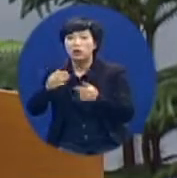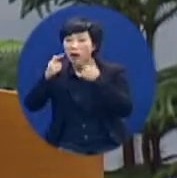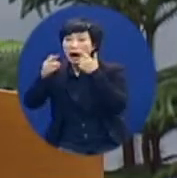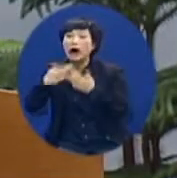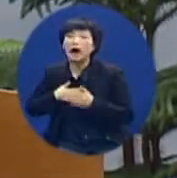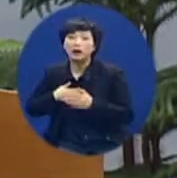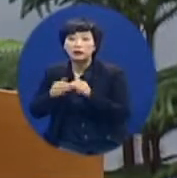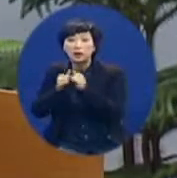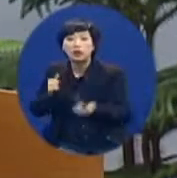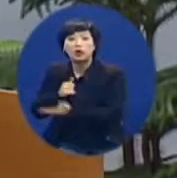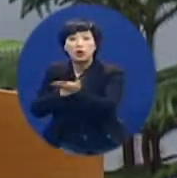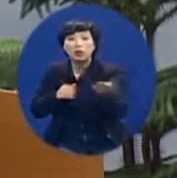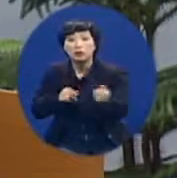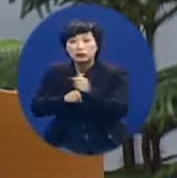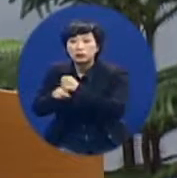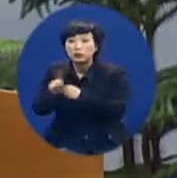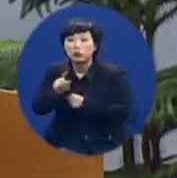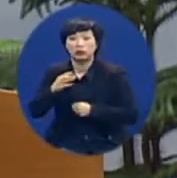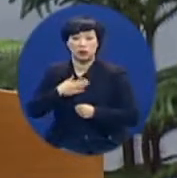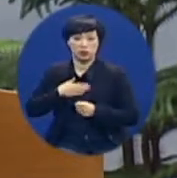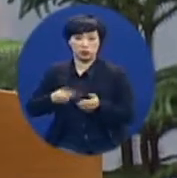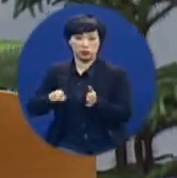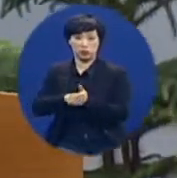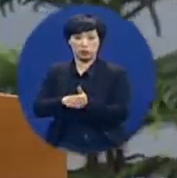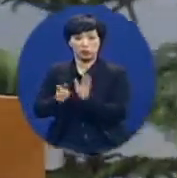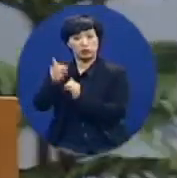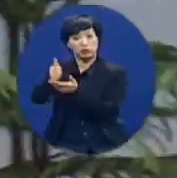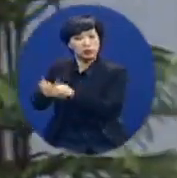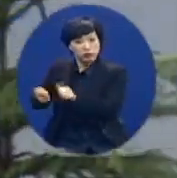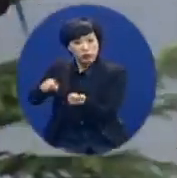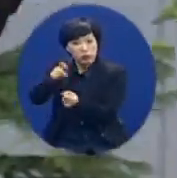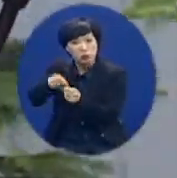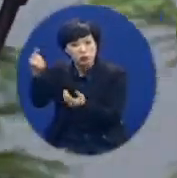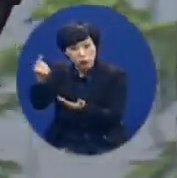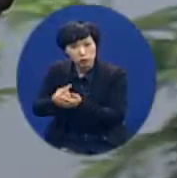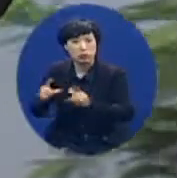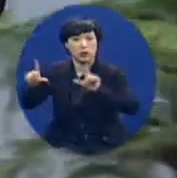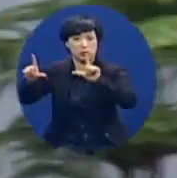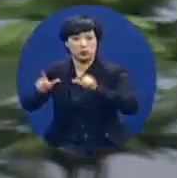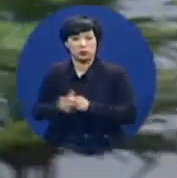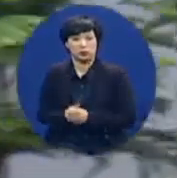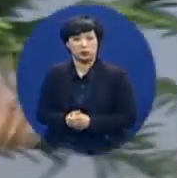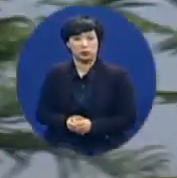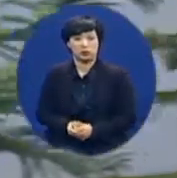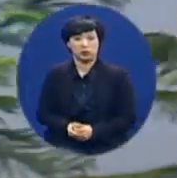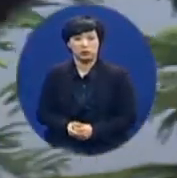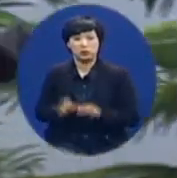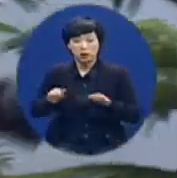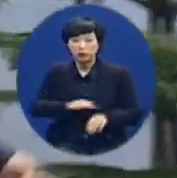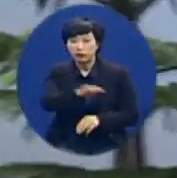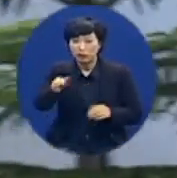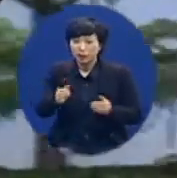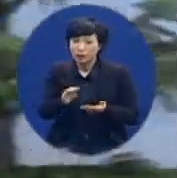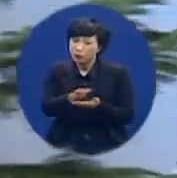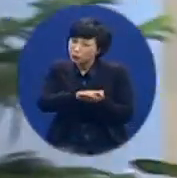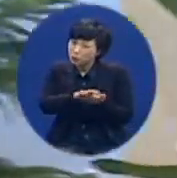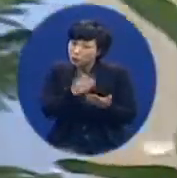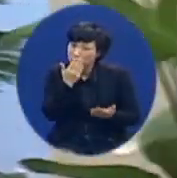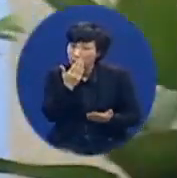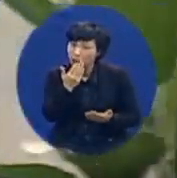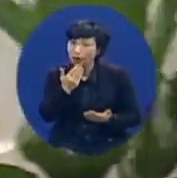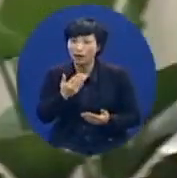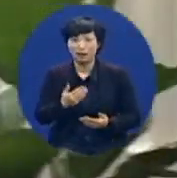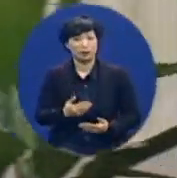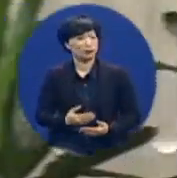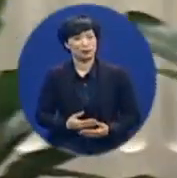죽으러 왔는데 나 오서 죽으러 하는데 아멘 어디서 노를 결을